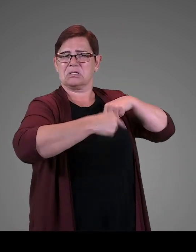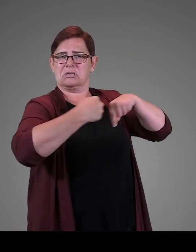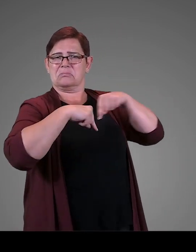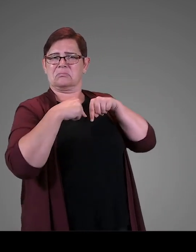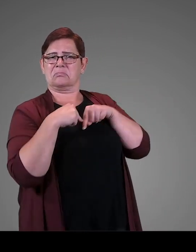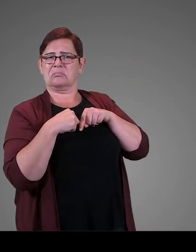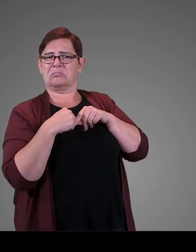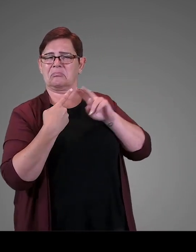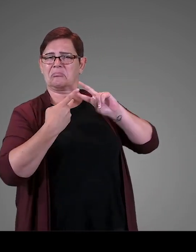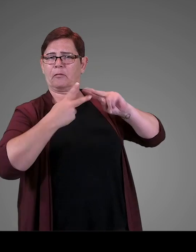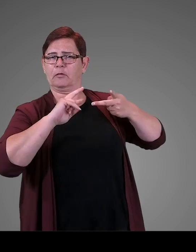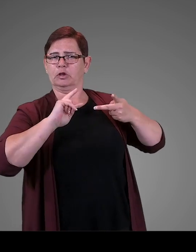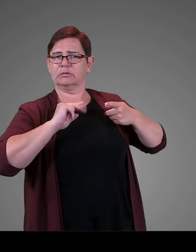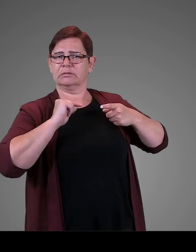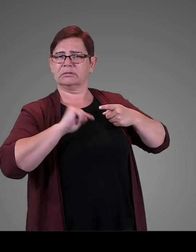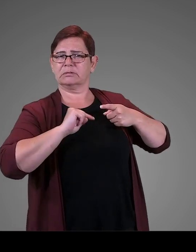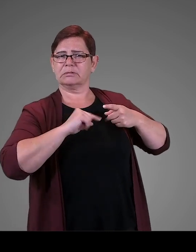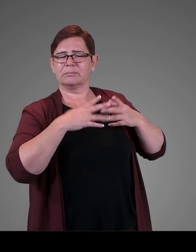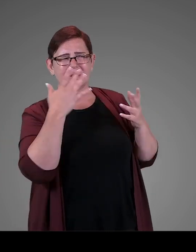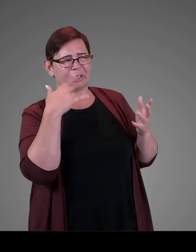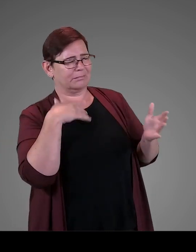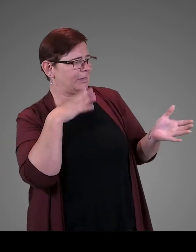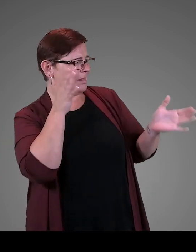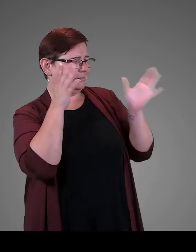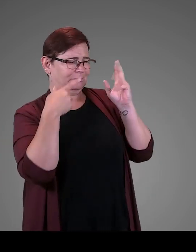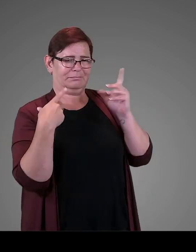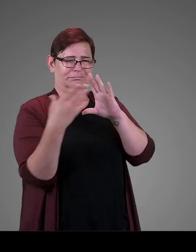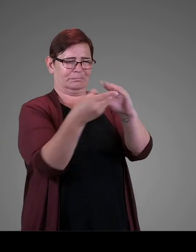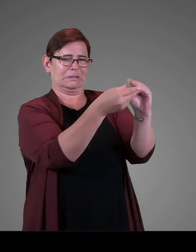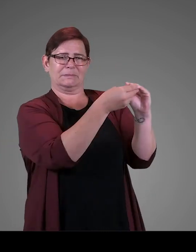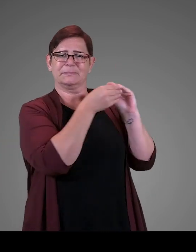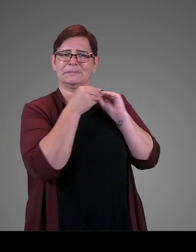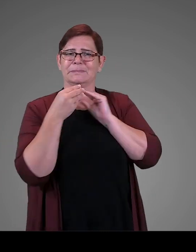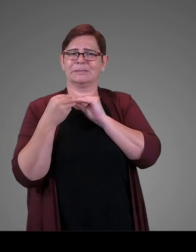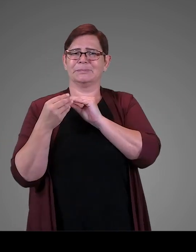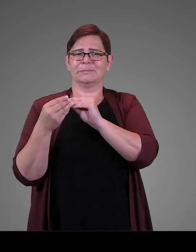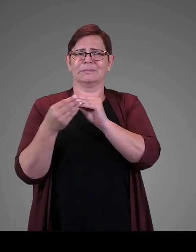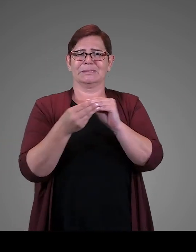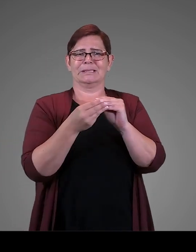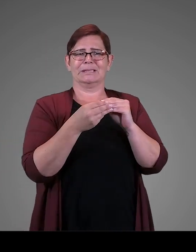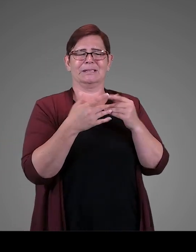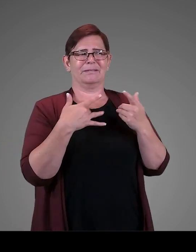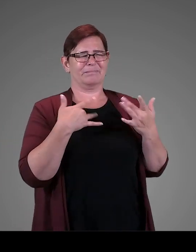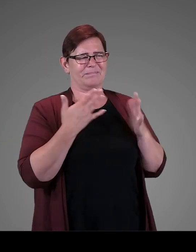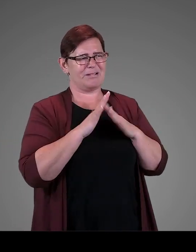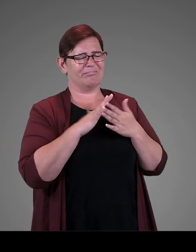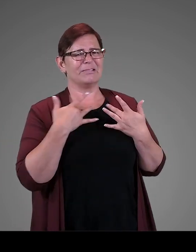Je vais dire quelque chose peut-être à l'envers, comme d'habitude.